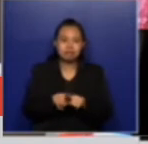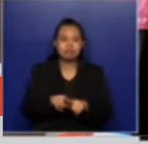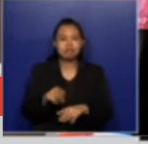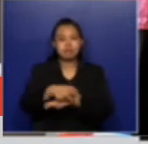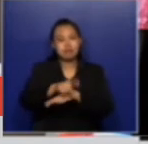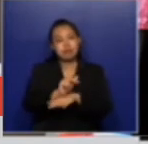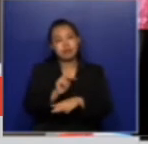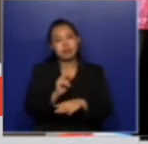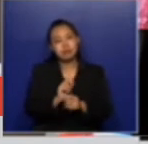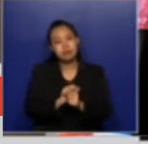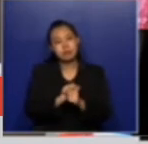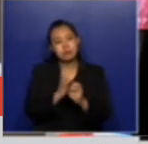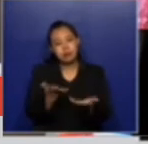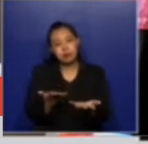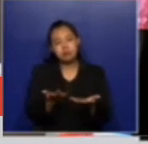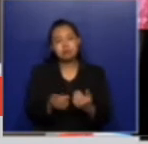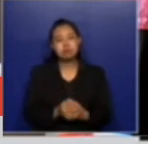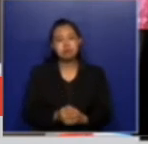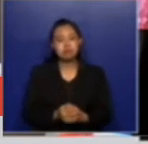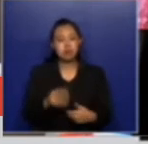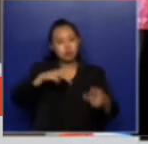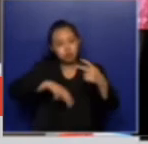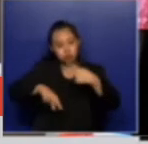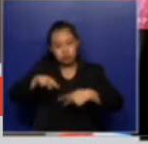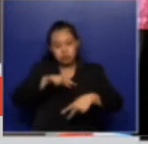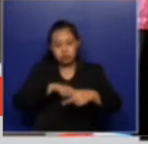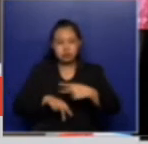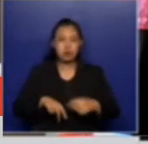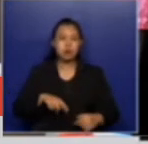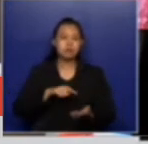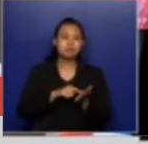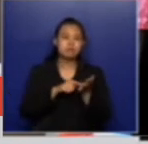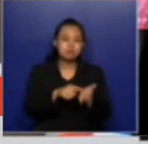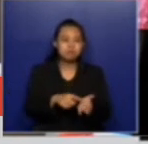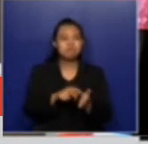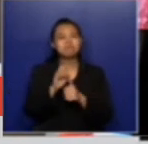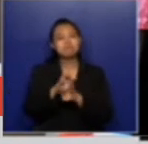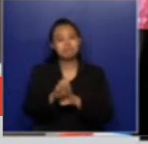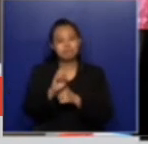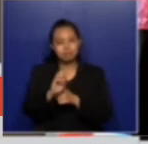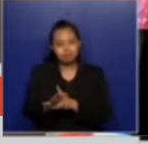ก็ต้องเป็นฝ่ายค้านมามีหน้าที่ตรวจสอบมามีหน้าที่เสนอแนะอย่างนี้แหละครับ